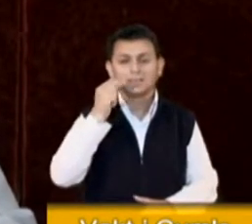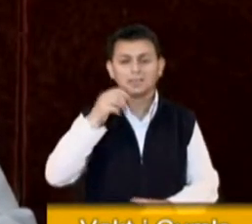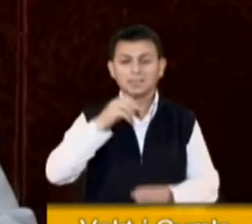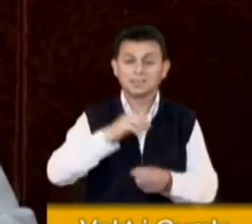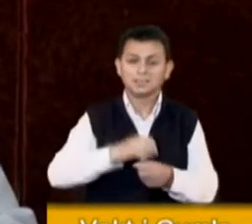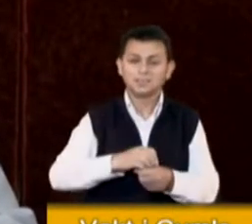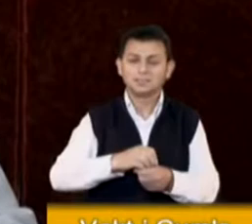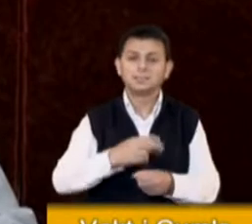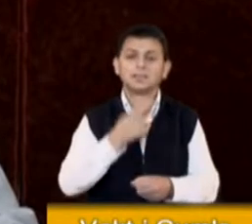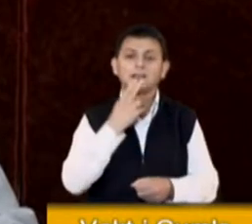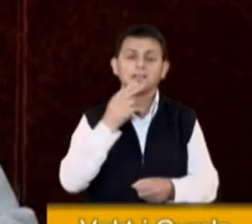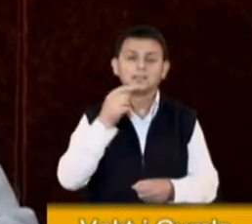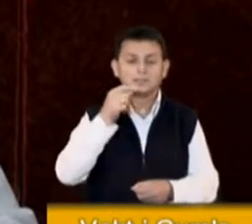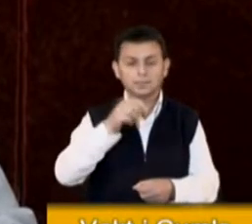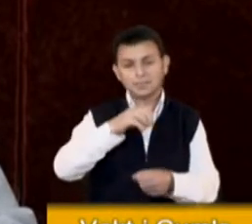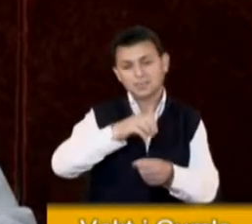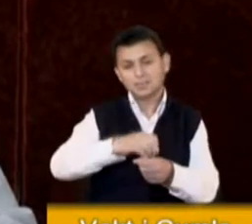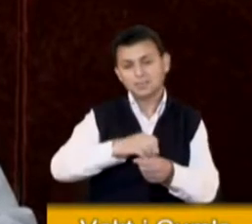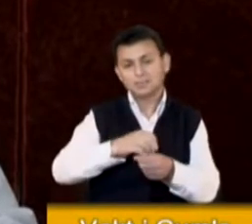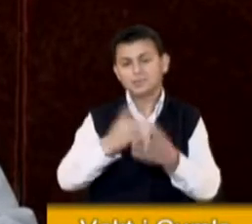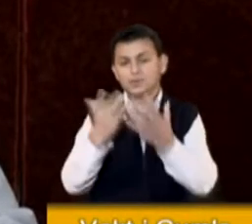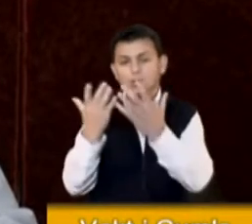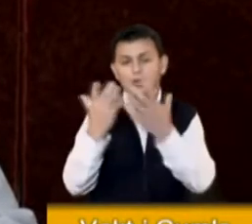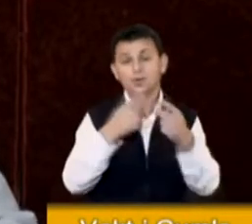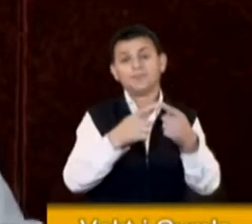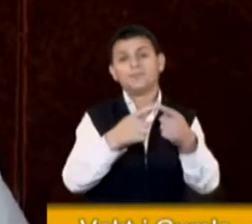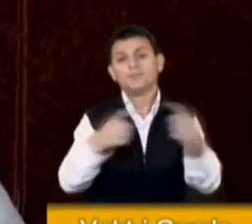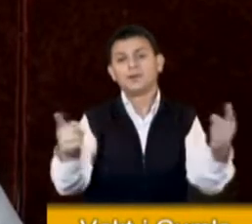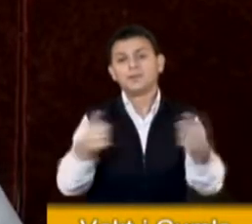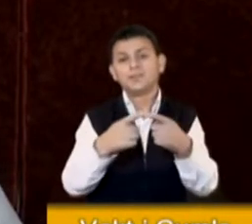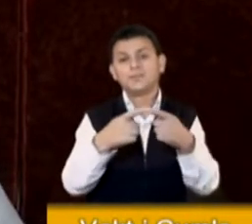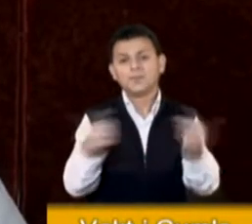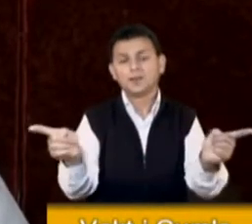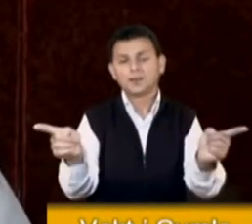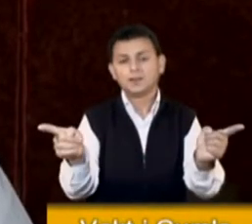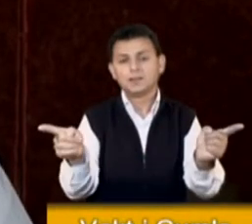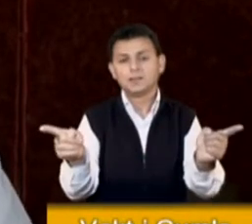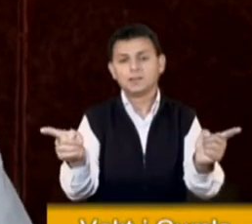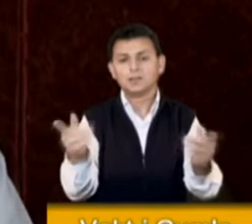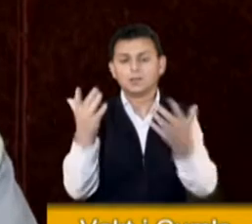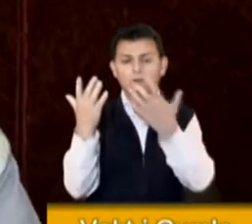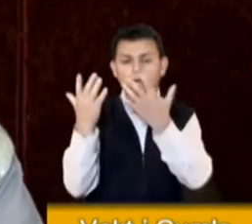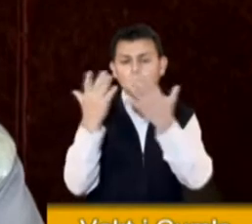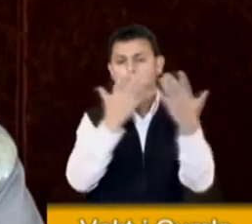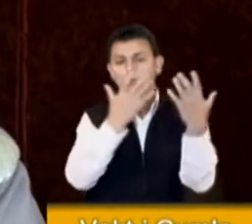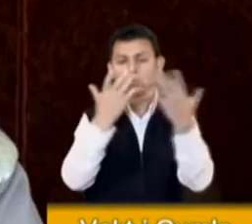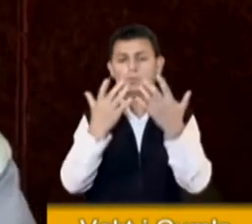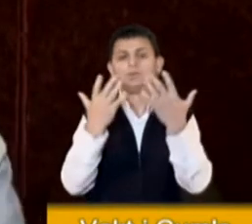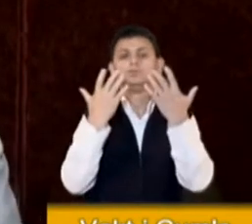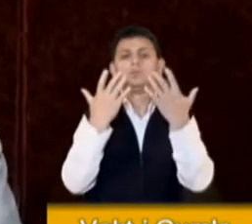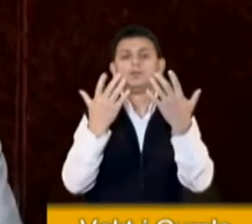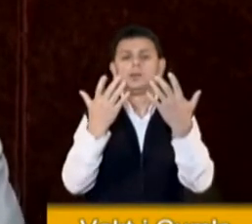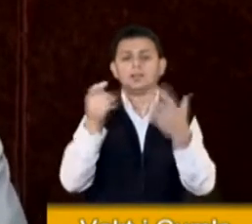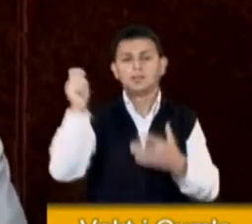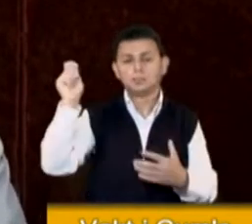sığındırırım. Kadınsa اُعِذُكِ seni sığındırırım diye bu şekilde okuması manaya